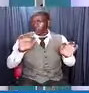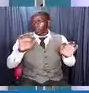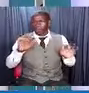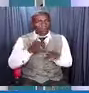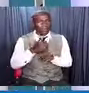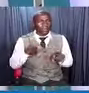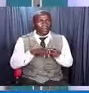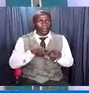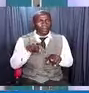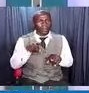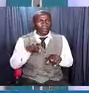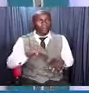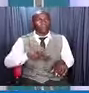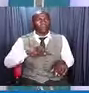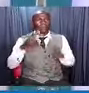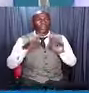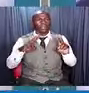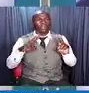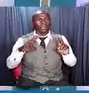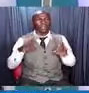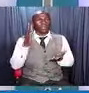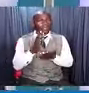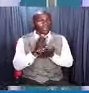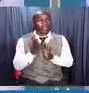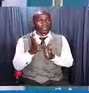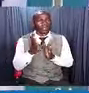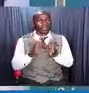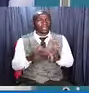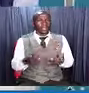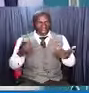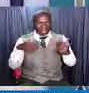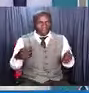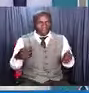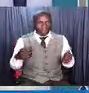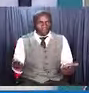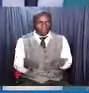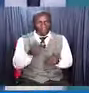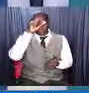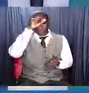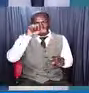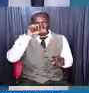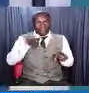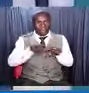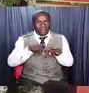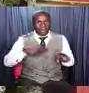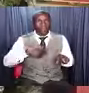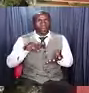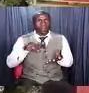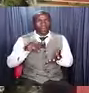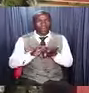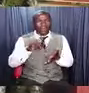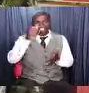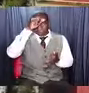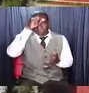is no fool like you. Nasikia amani mimi. I just feel peace. Ni kweli Yesu. It's truly Jesus. Alikuja kuokoa wajinga kama mimi. Came to save fools like me. Ule ujinga